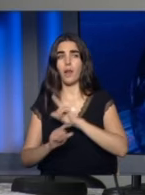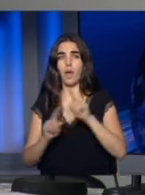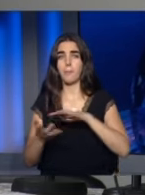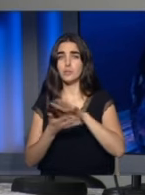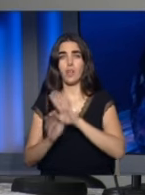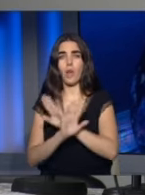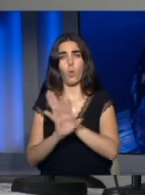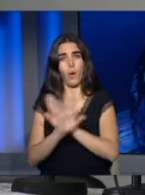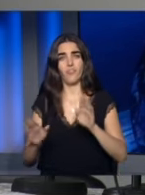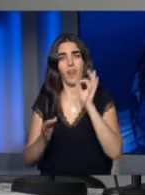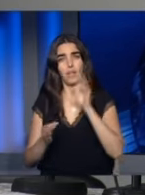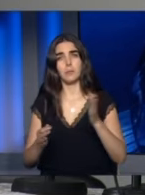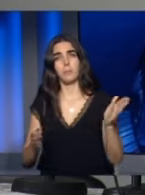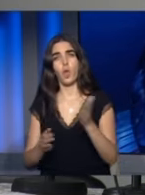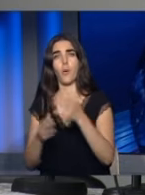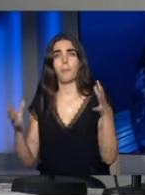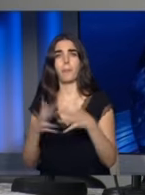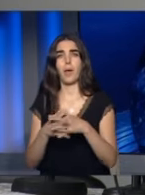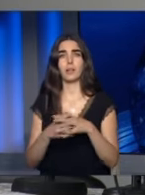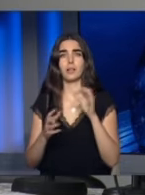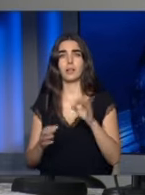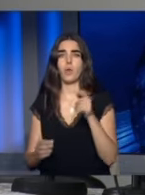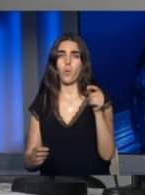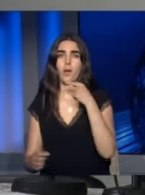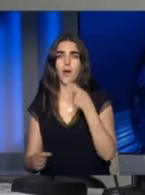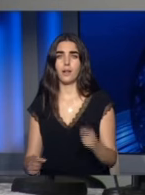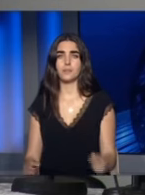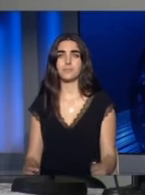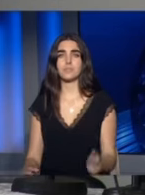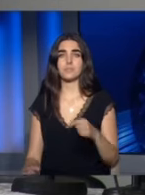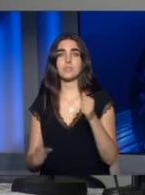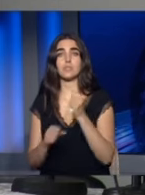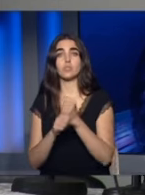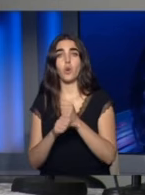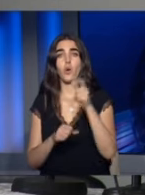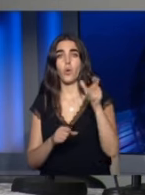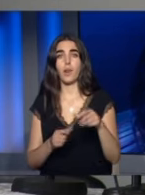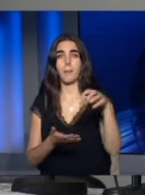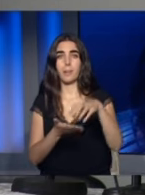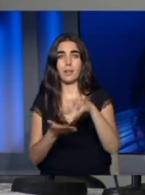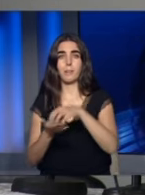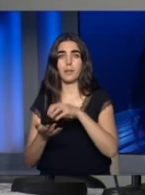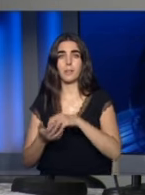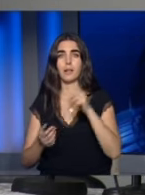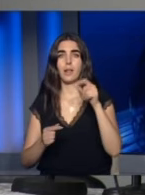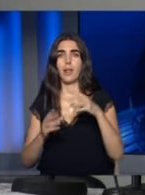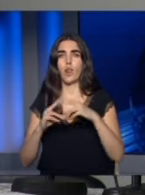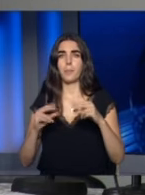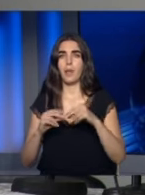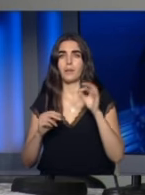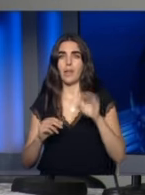للسلطات للحكام للدول ان تكون يدا لها تنفذ اراده